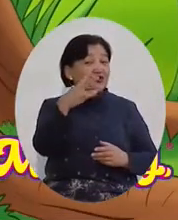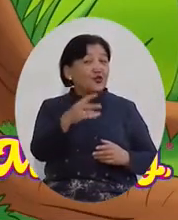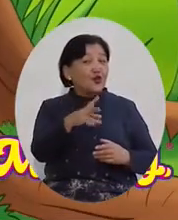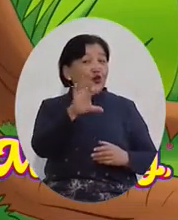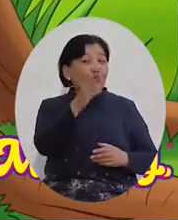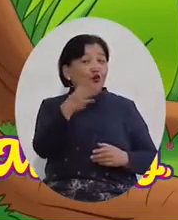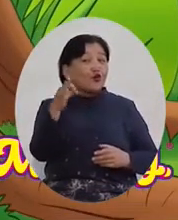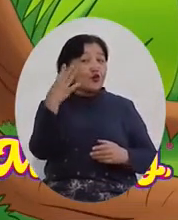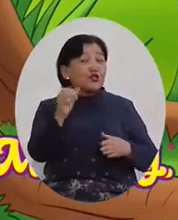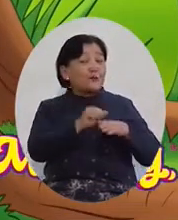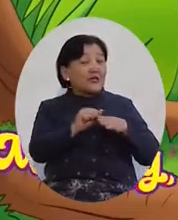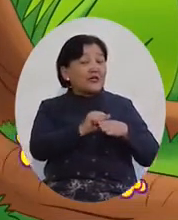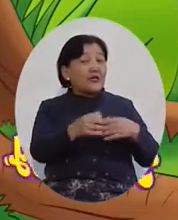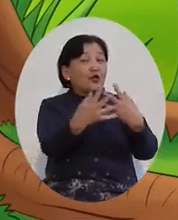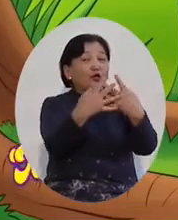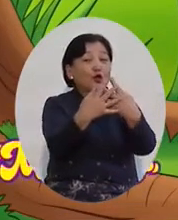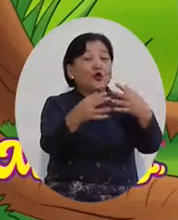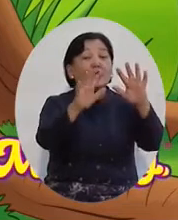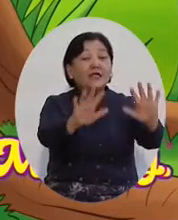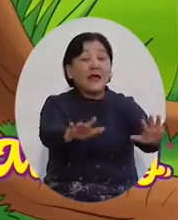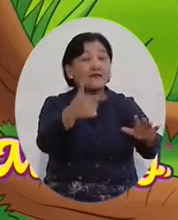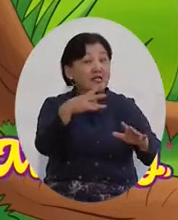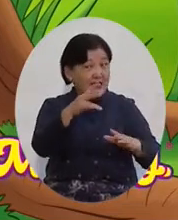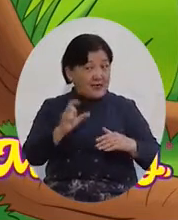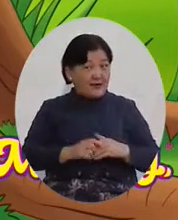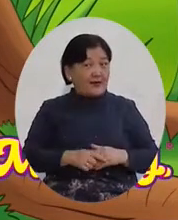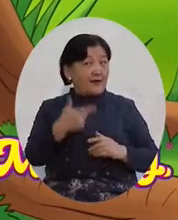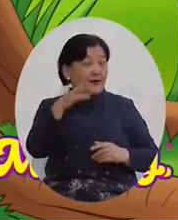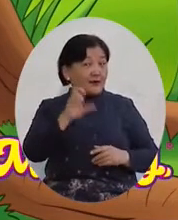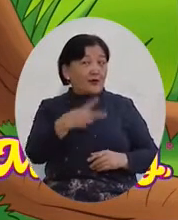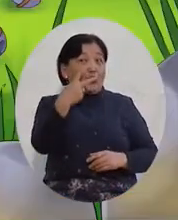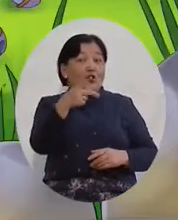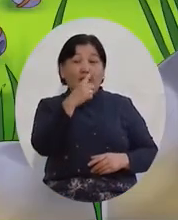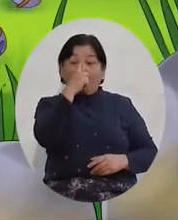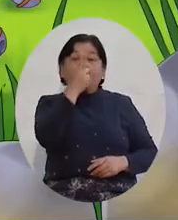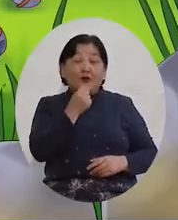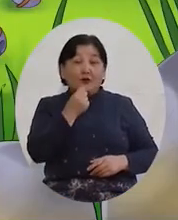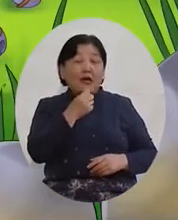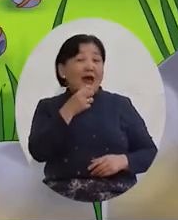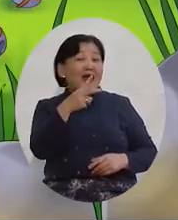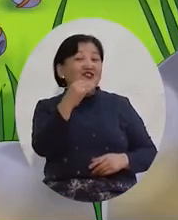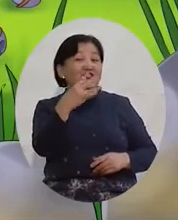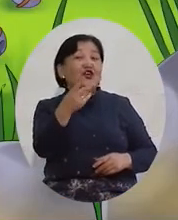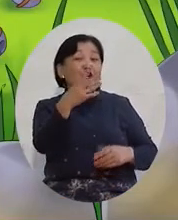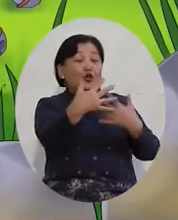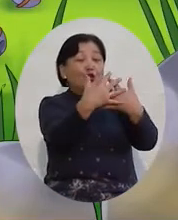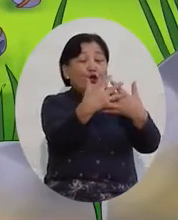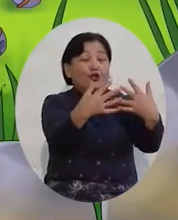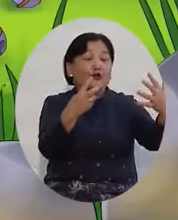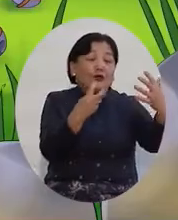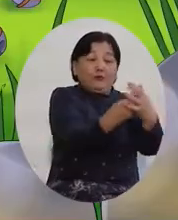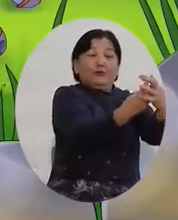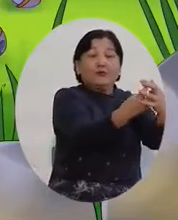өгөөш бэлдээд тор тавьж гинэ. Гэтэл хоёр дот анчны торонд ороод тэглчгэж